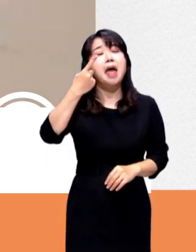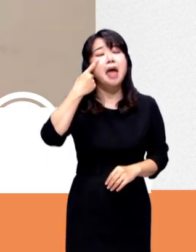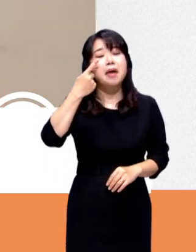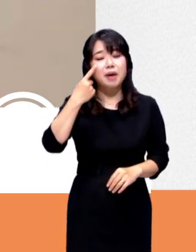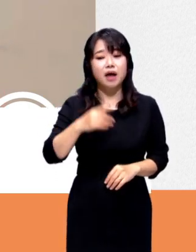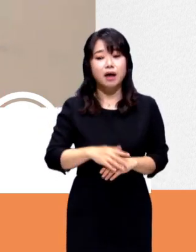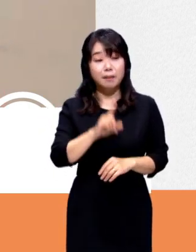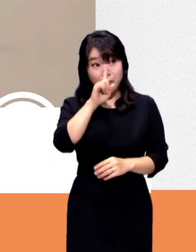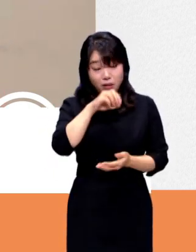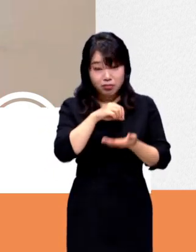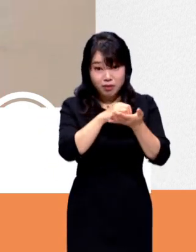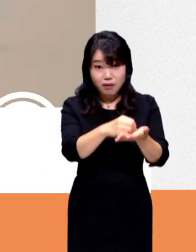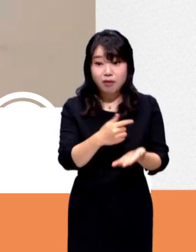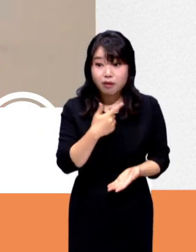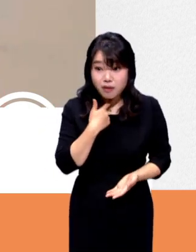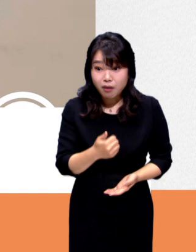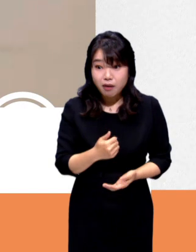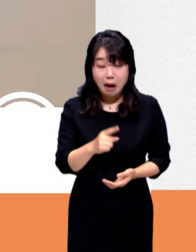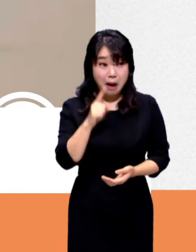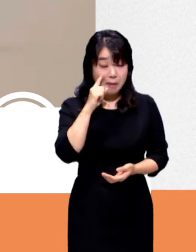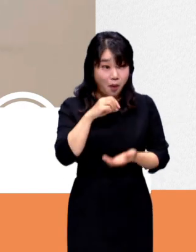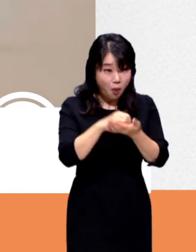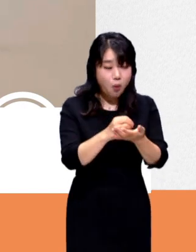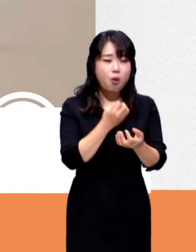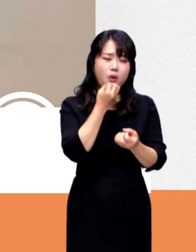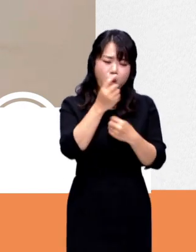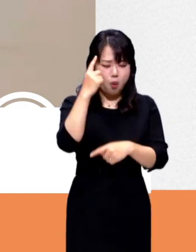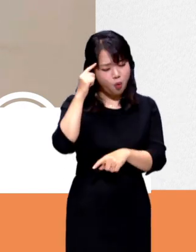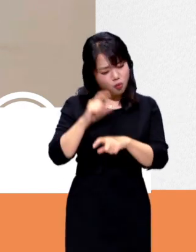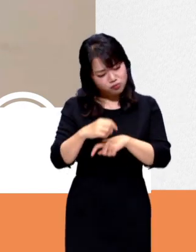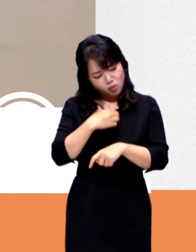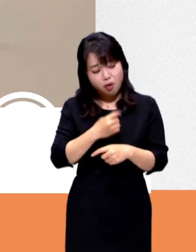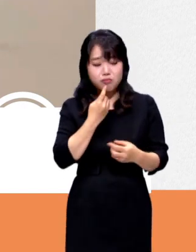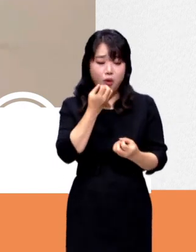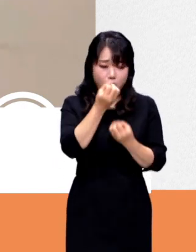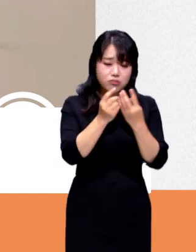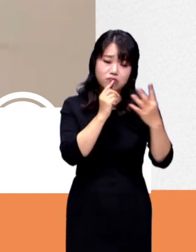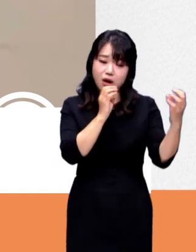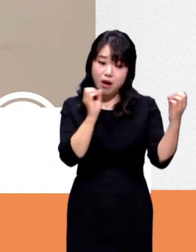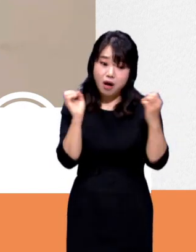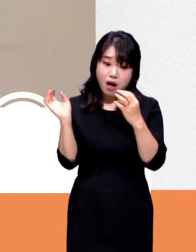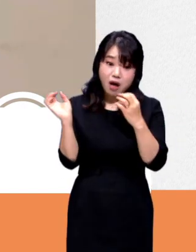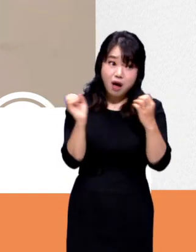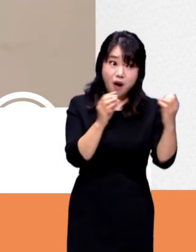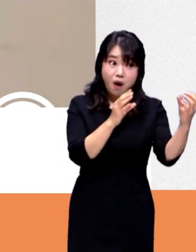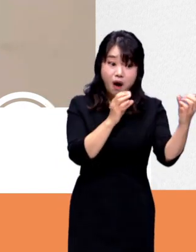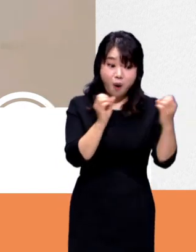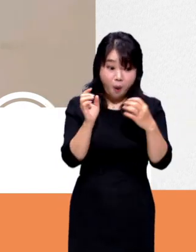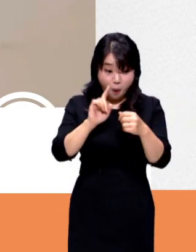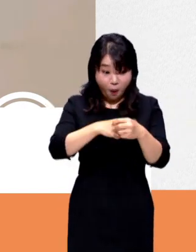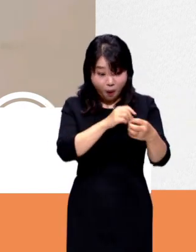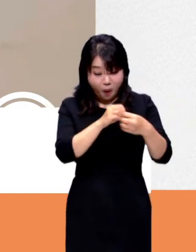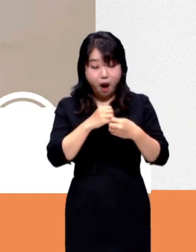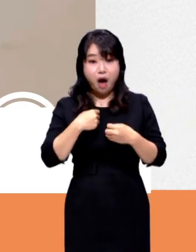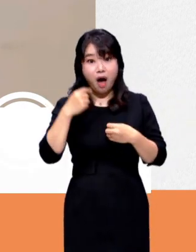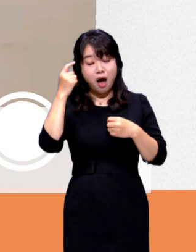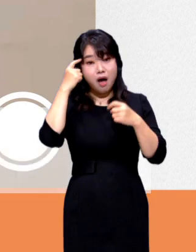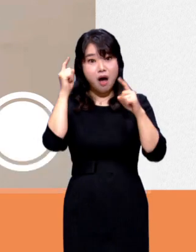청철하에 나갔는데 나가서 같이 고민을 얘기하고 얘기를 주고받고 하면서 제 스스로가 치유되는